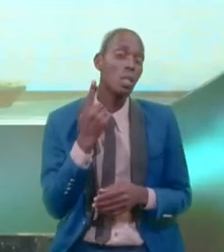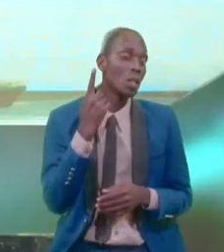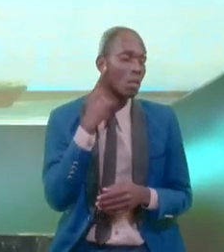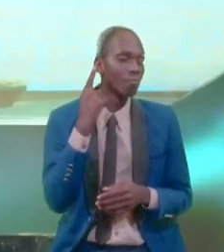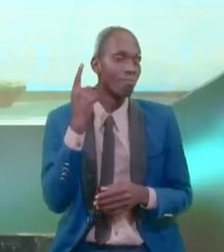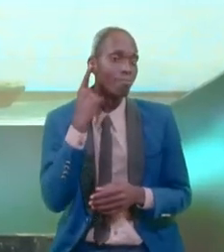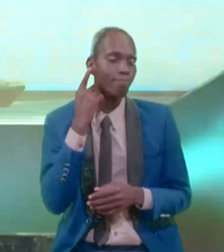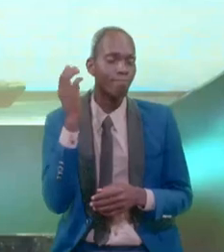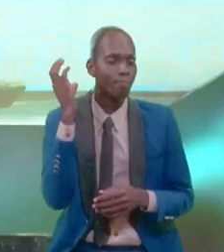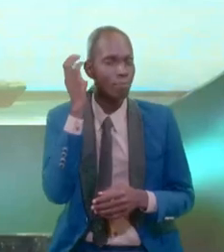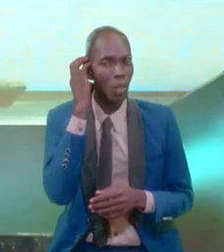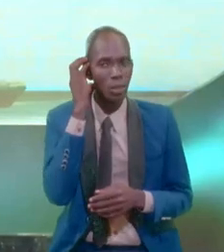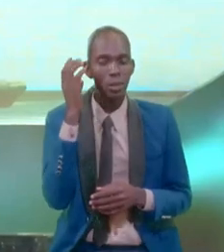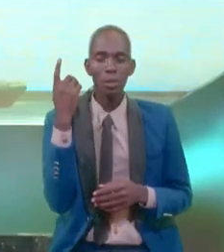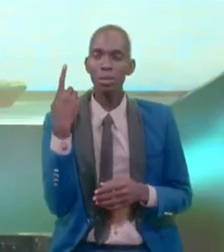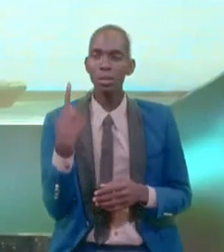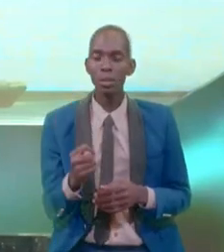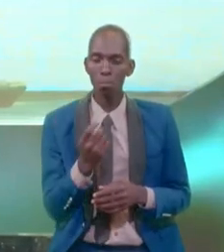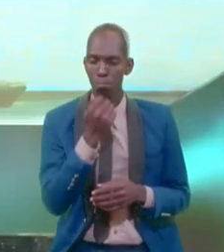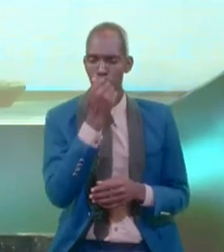Les aveugles voyaient, les sourds